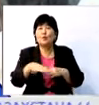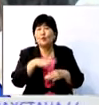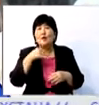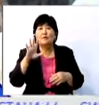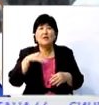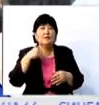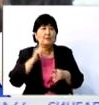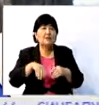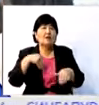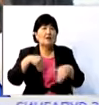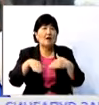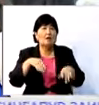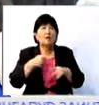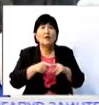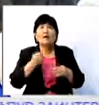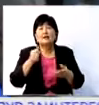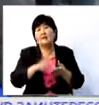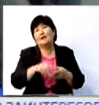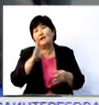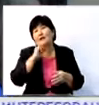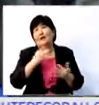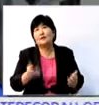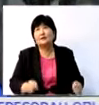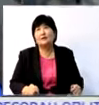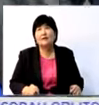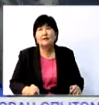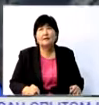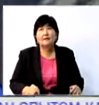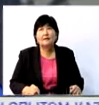Все быстро раскупают. Цены ведь доступные.